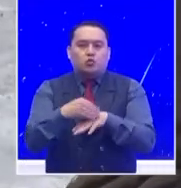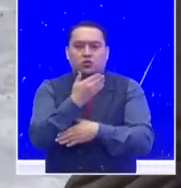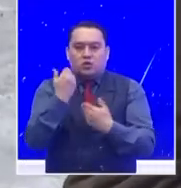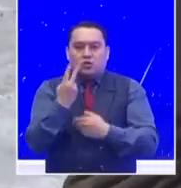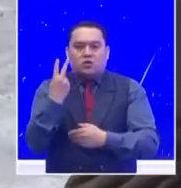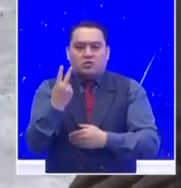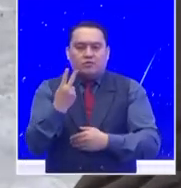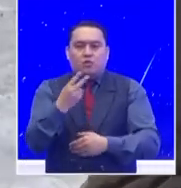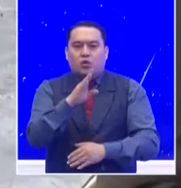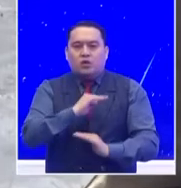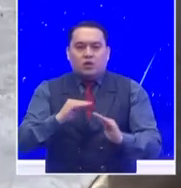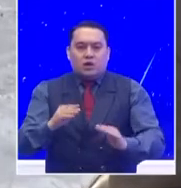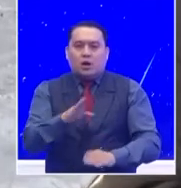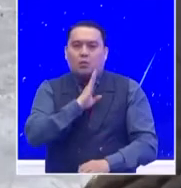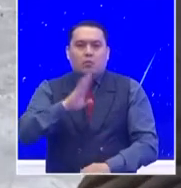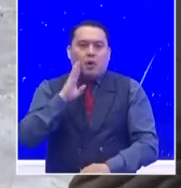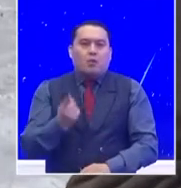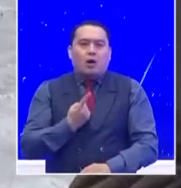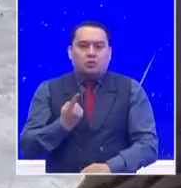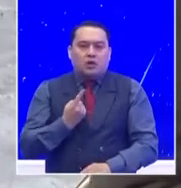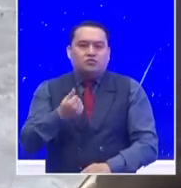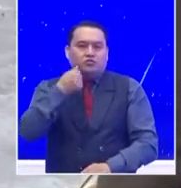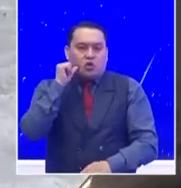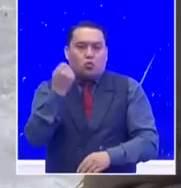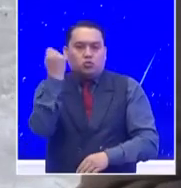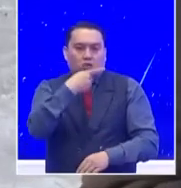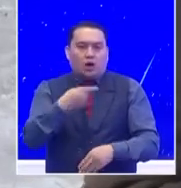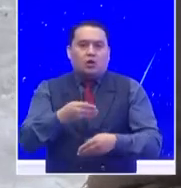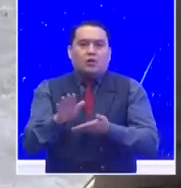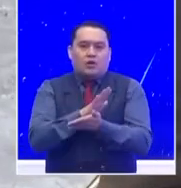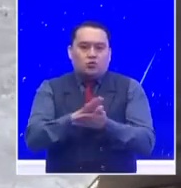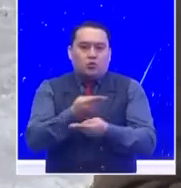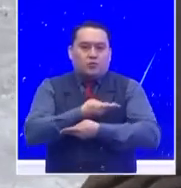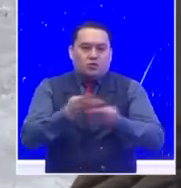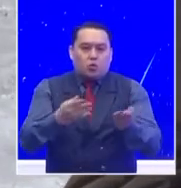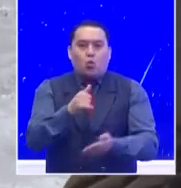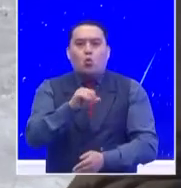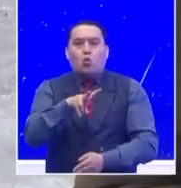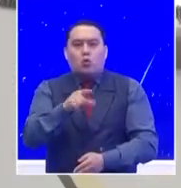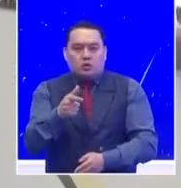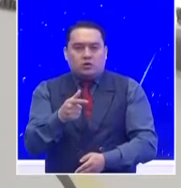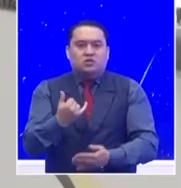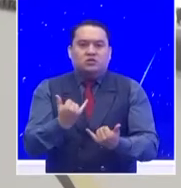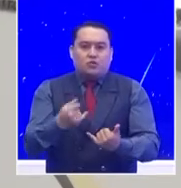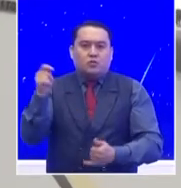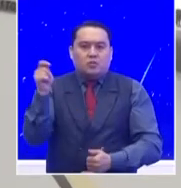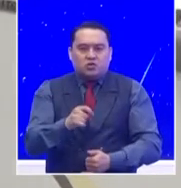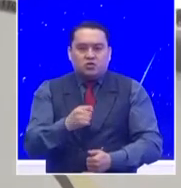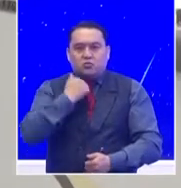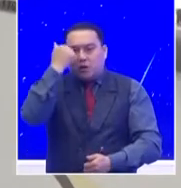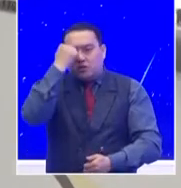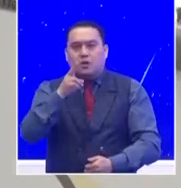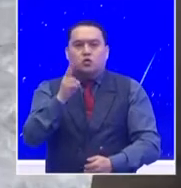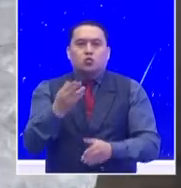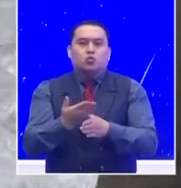Я мать-одиночка. Ну, вчера звонили, узнали, что уголь дает бесплатно. И вот пришла сегодня. Спасибо всем, кто